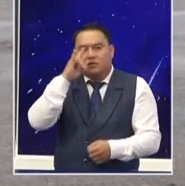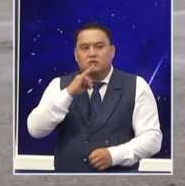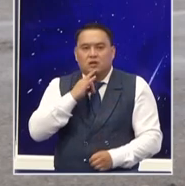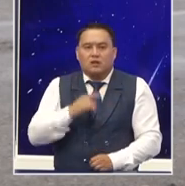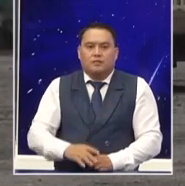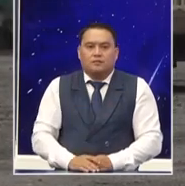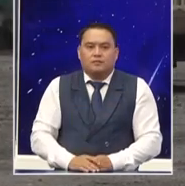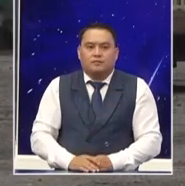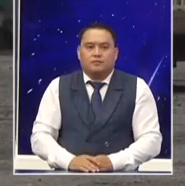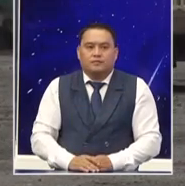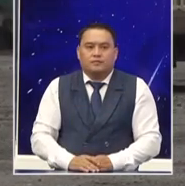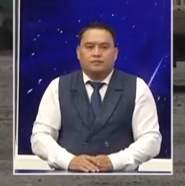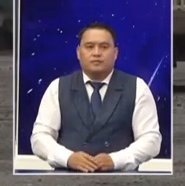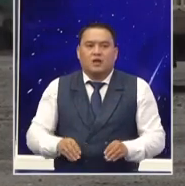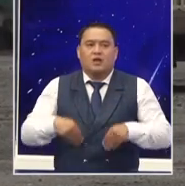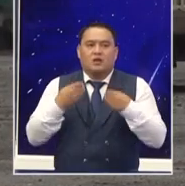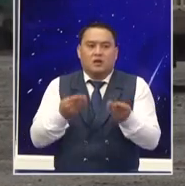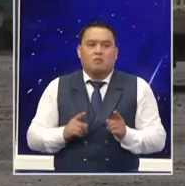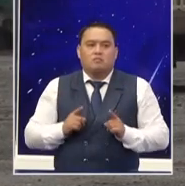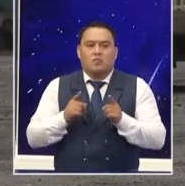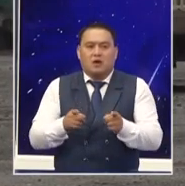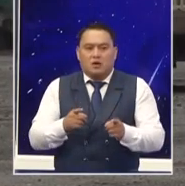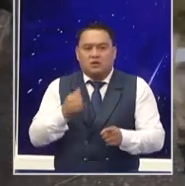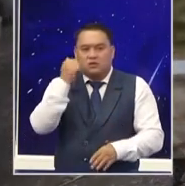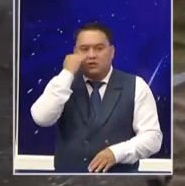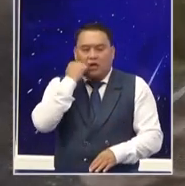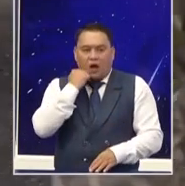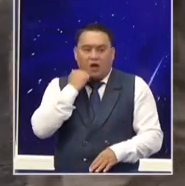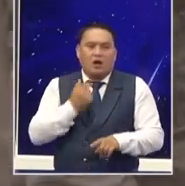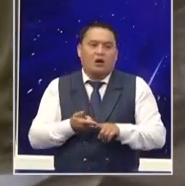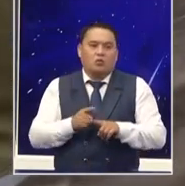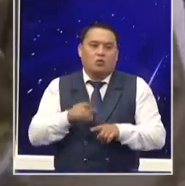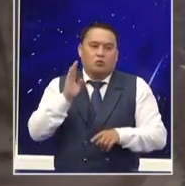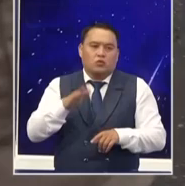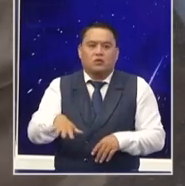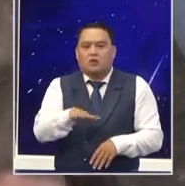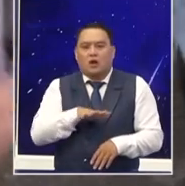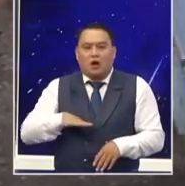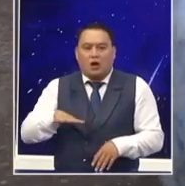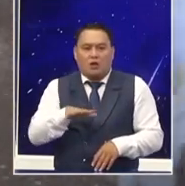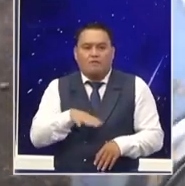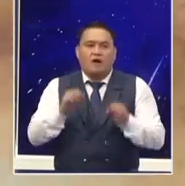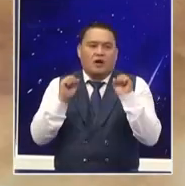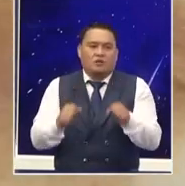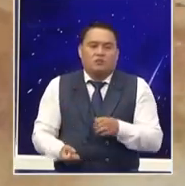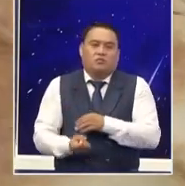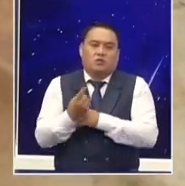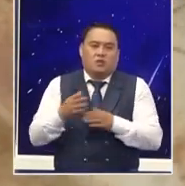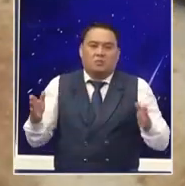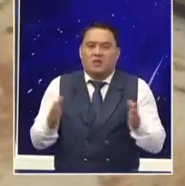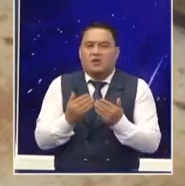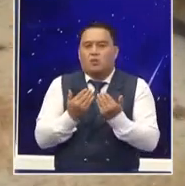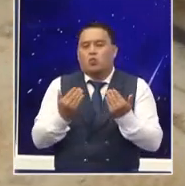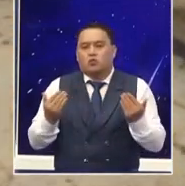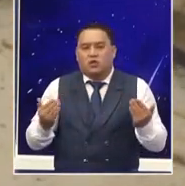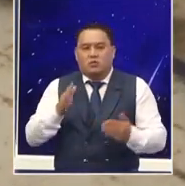сборки. Среди сданных авто попадаются и раритетные модели, из которых в будущем на территории предприятия, возможно, появится мини-музей под